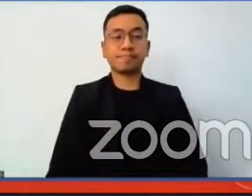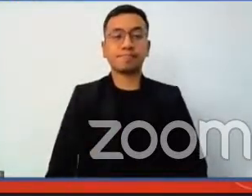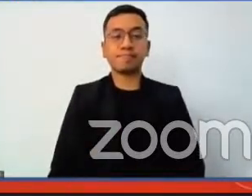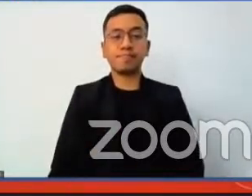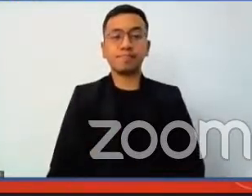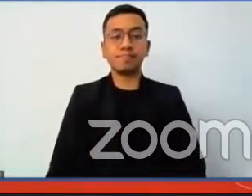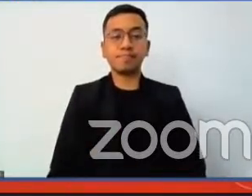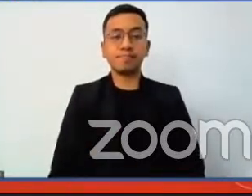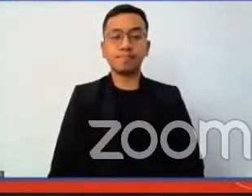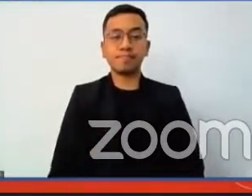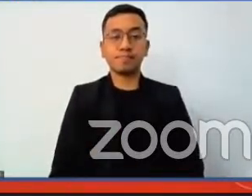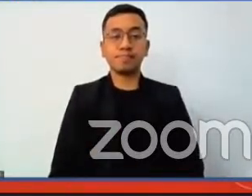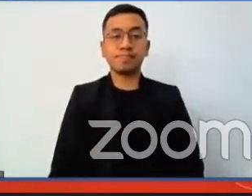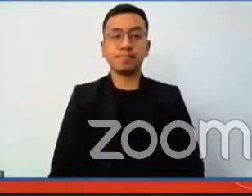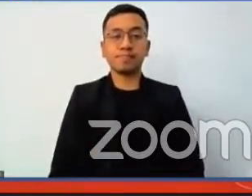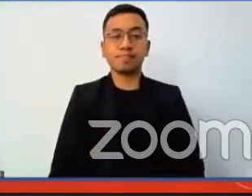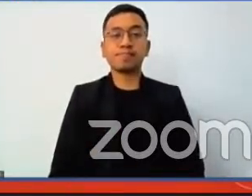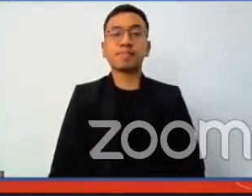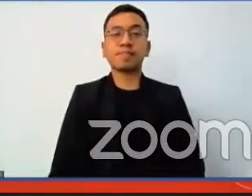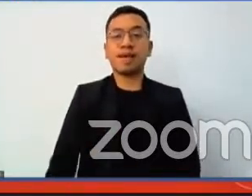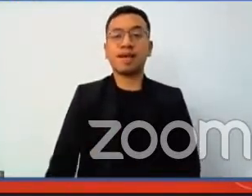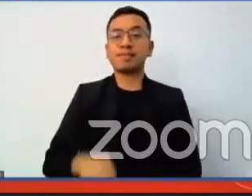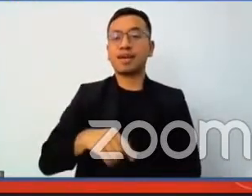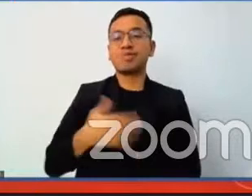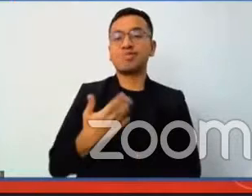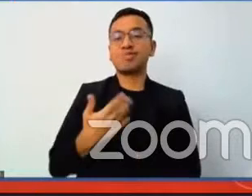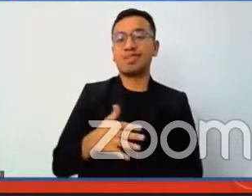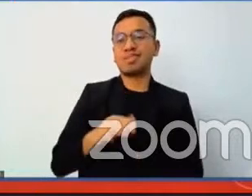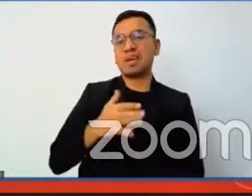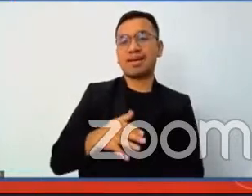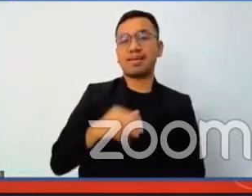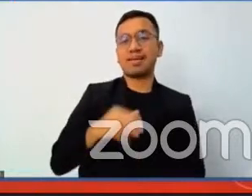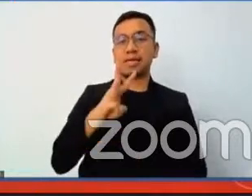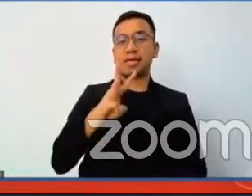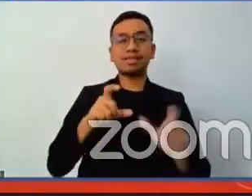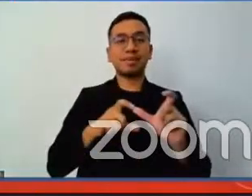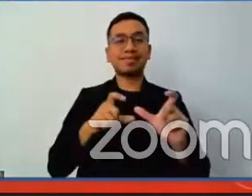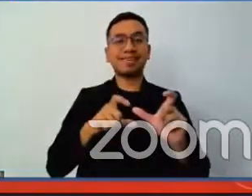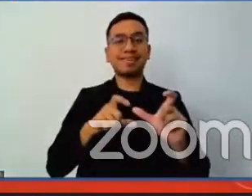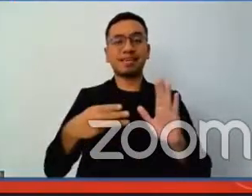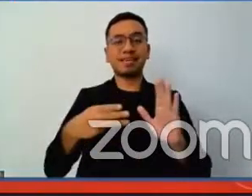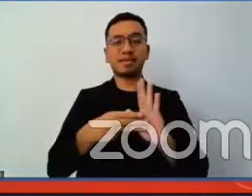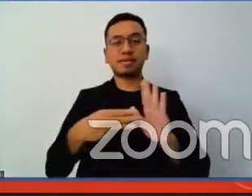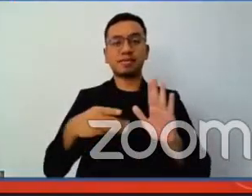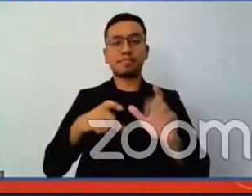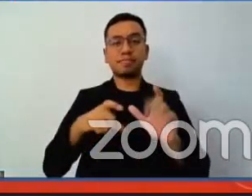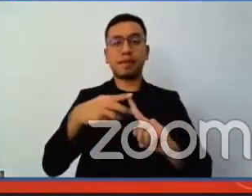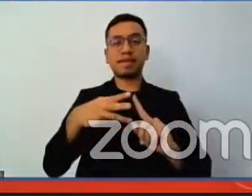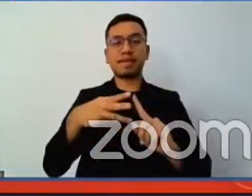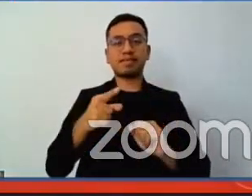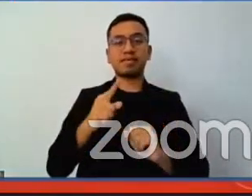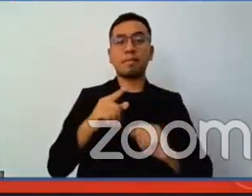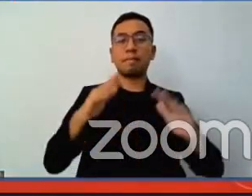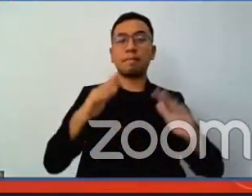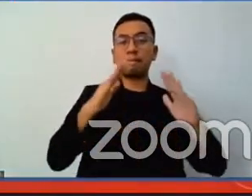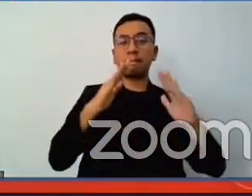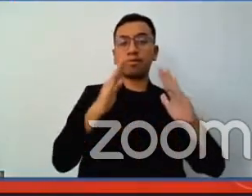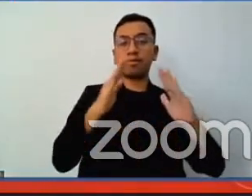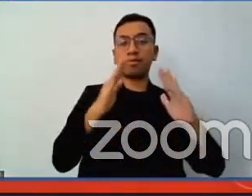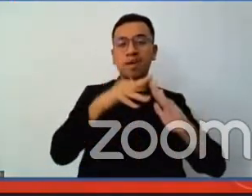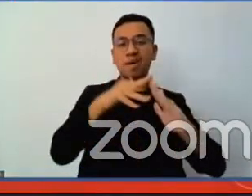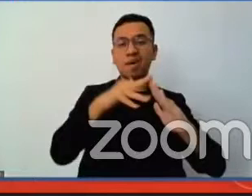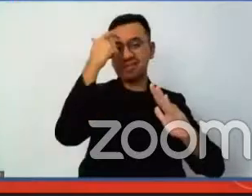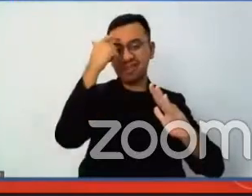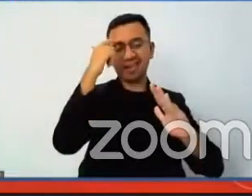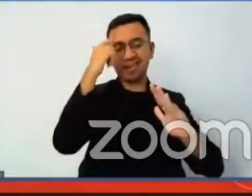sudah 3 semester lebih kita harus belajar dari rumah, baik daring maupun luring. Pada kesempatan